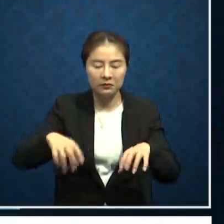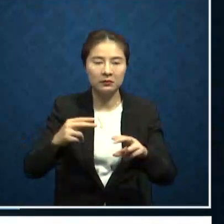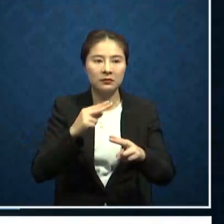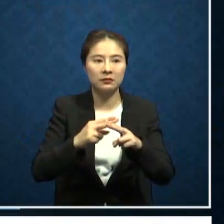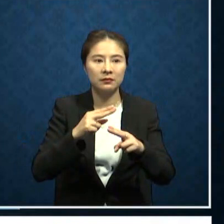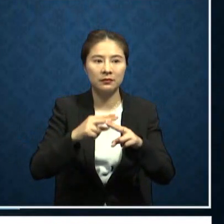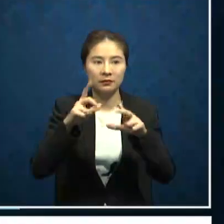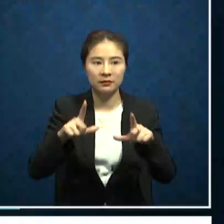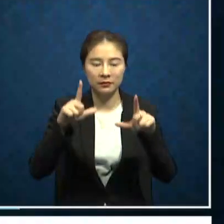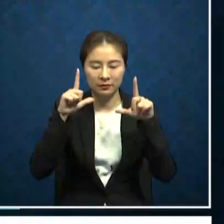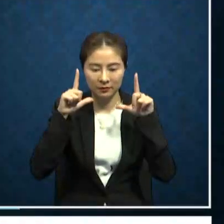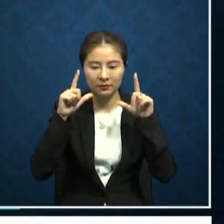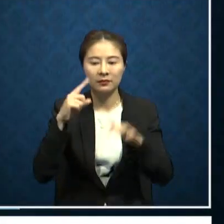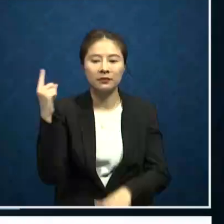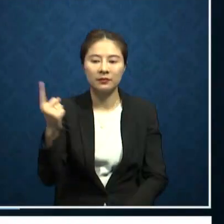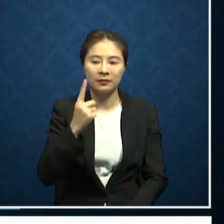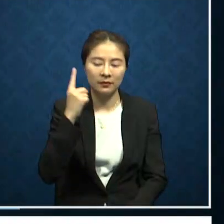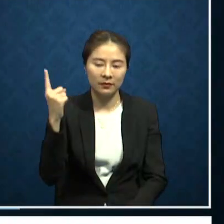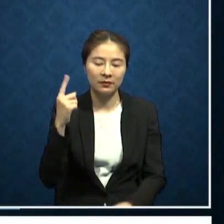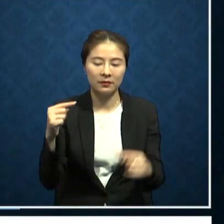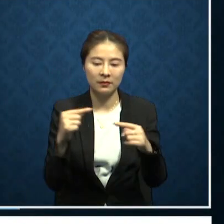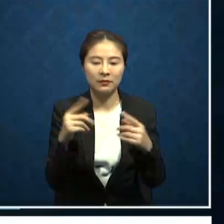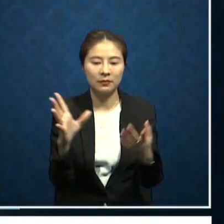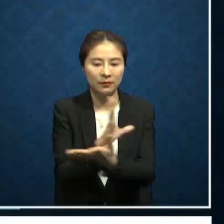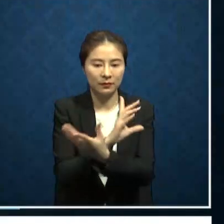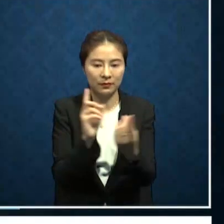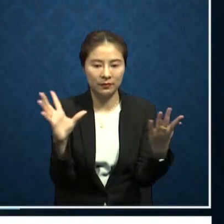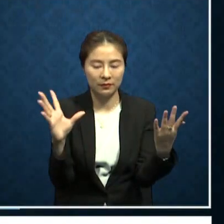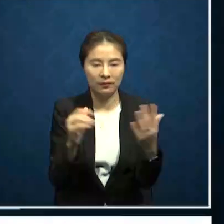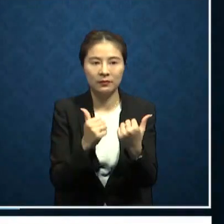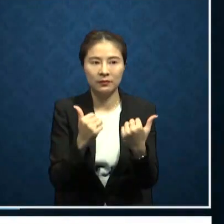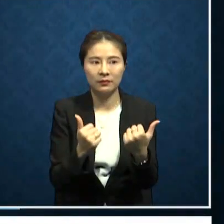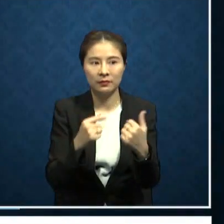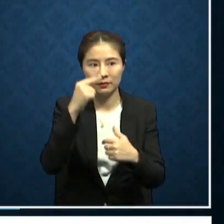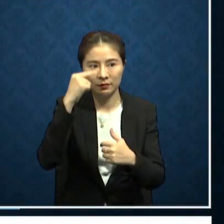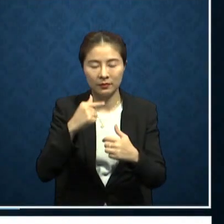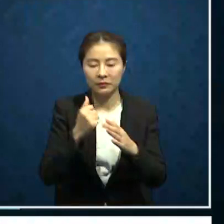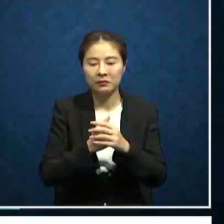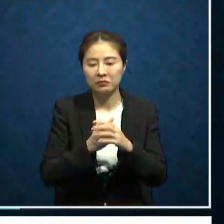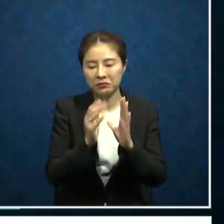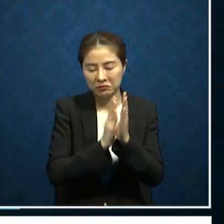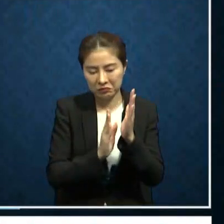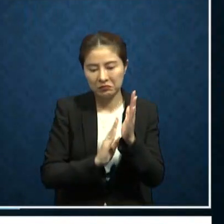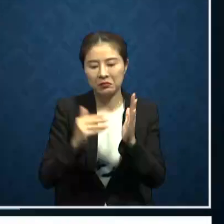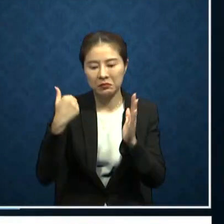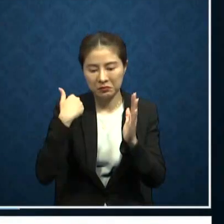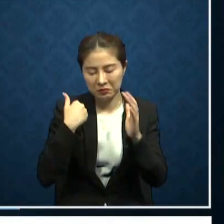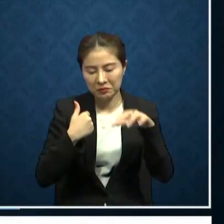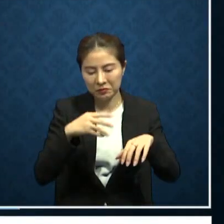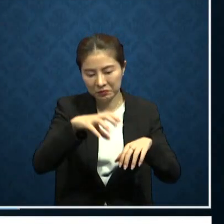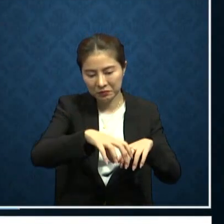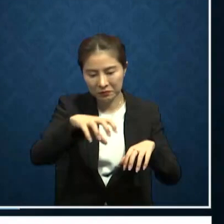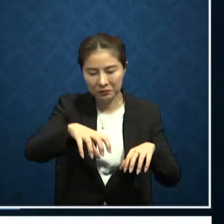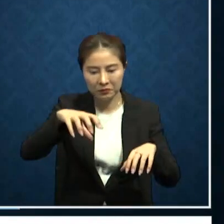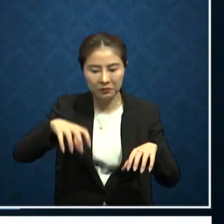วัฒนธรรมประวัติศาสตร์และธรรมชาตินะคะประเทศไทยได้รับการขึ้นทะเบียนมรดกโลกทั้งหมด 7แหล่งนะคะโดยแบ่งเป็นมรดกทาง